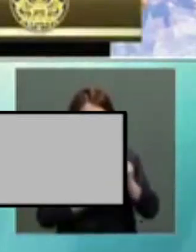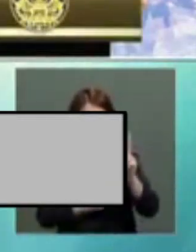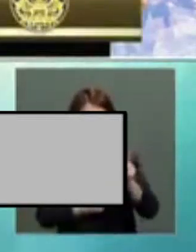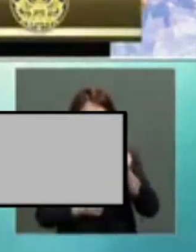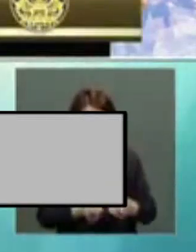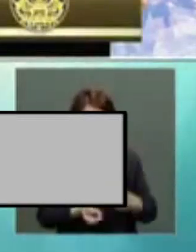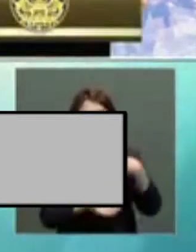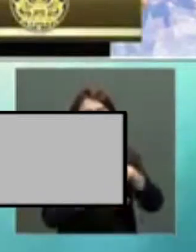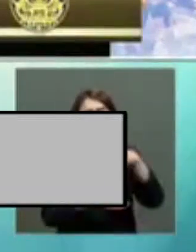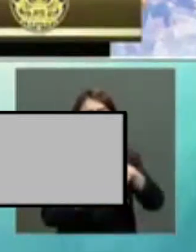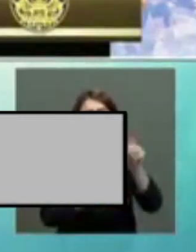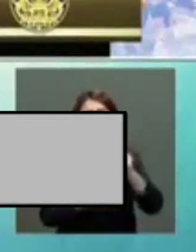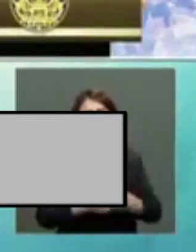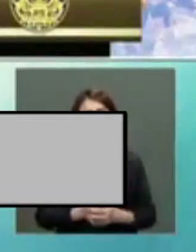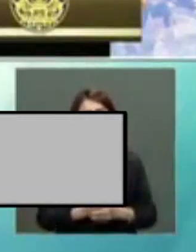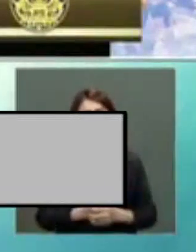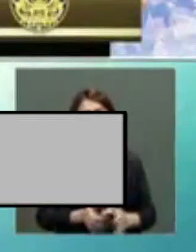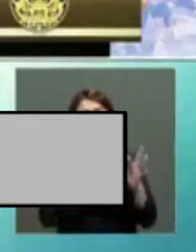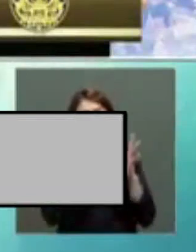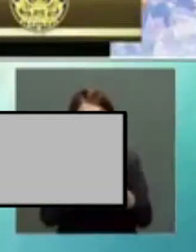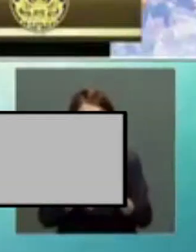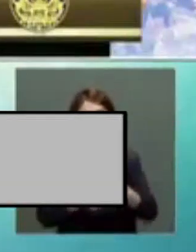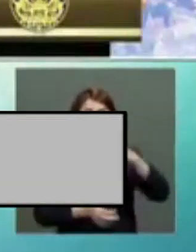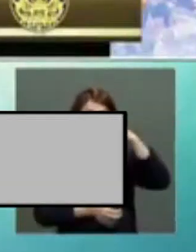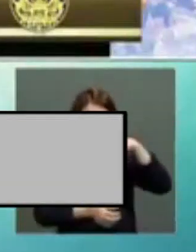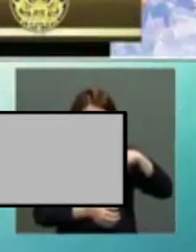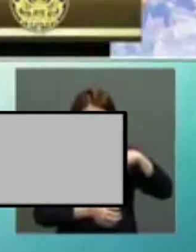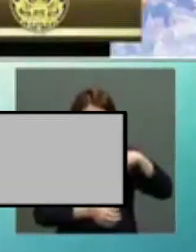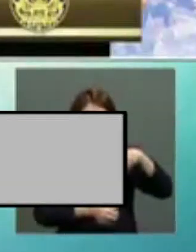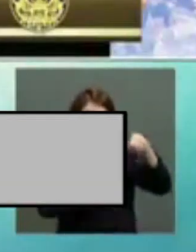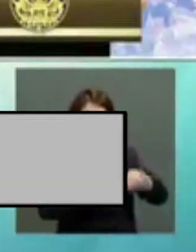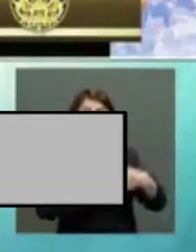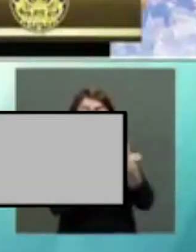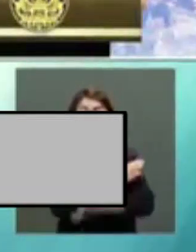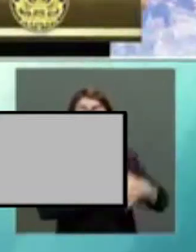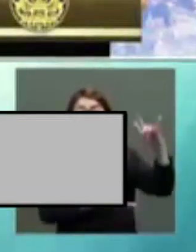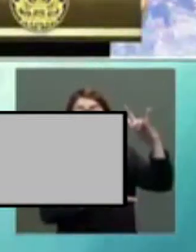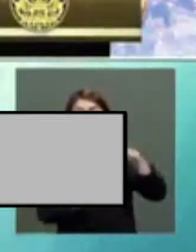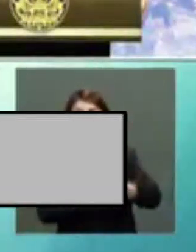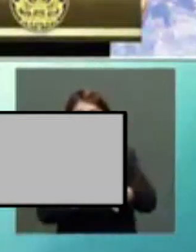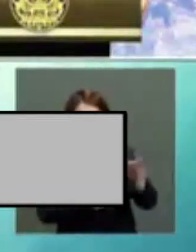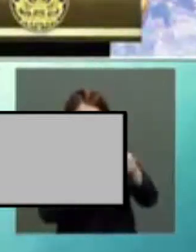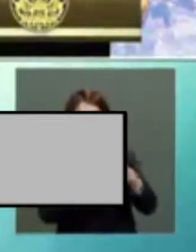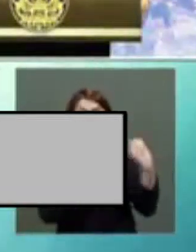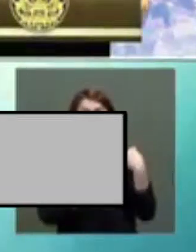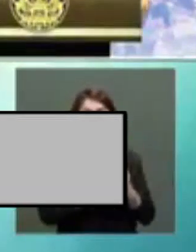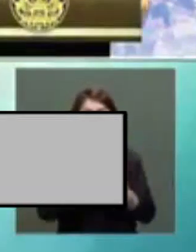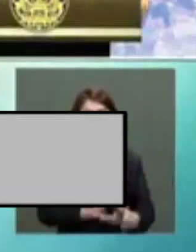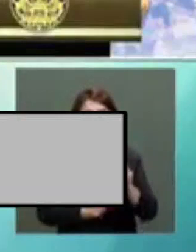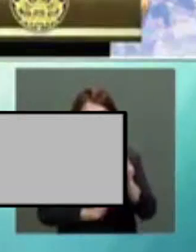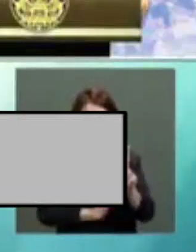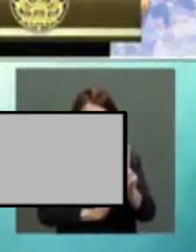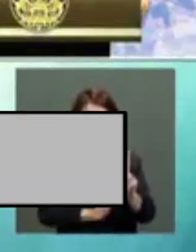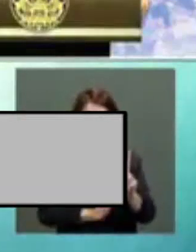านก็คือเกี่ยวข้องกับการคนไทยเดินทางกลับจากต่างประเทศอันนี้3รายนะครับแล้วก็ไปสถานที่ชุมช